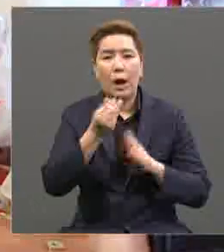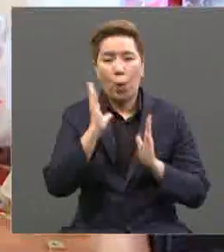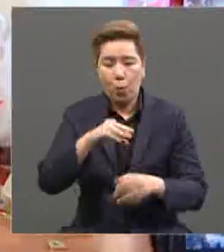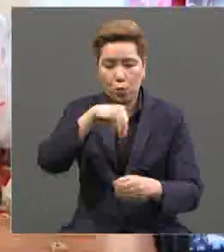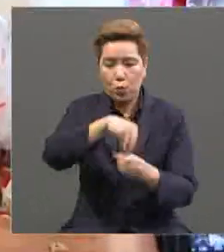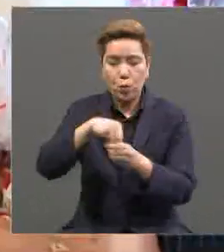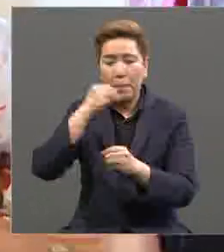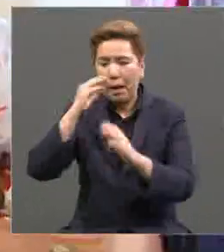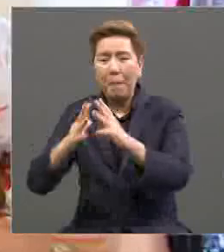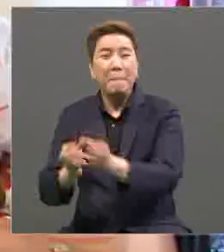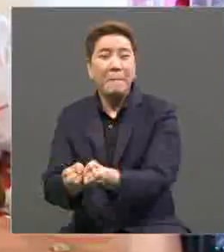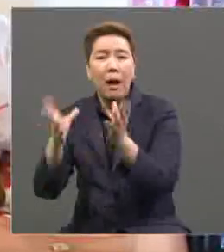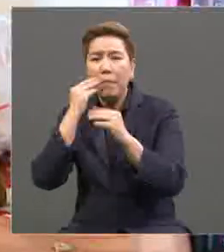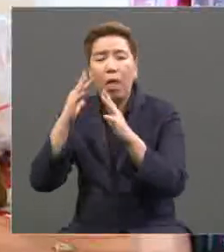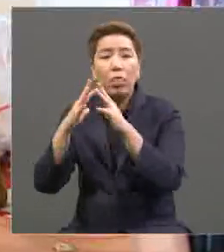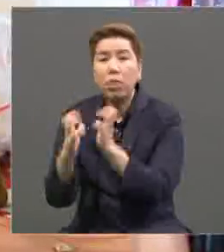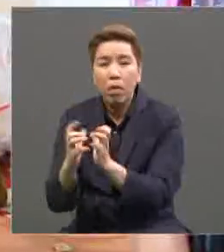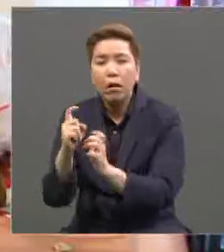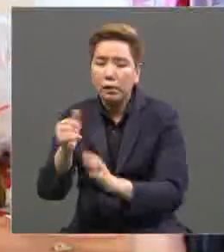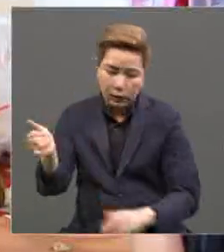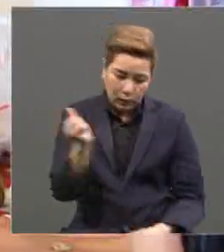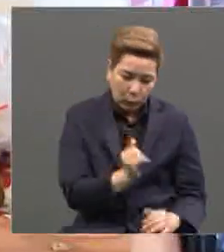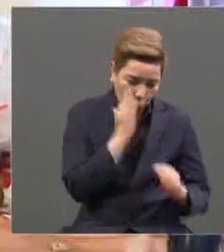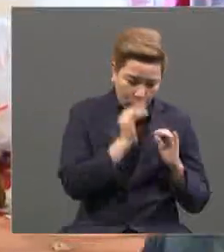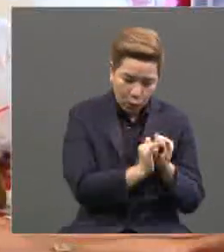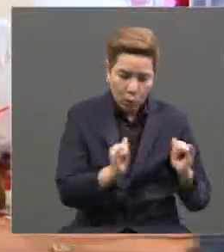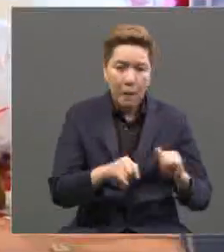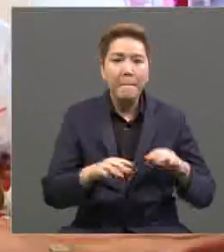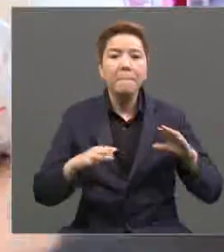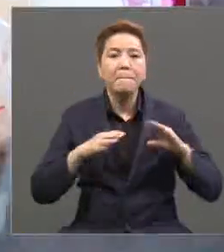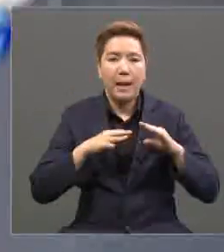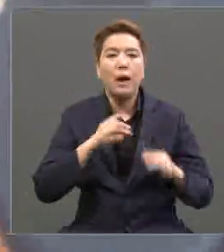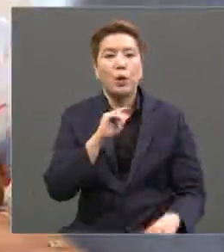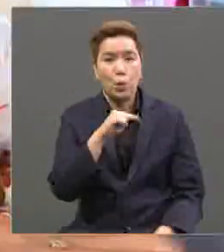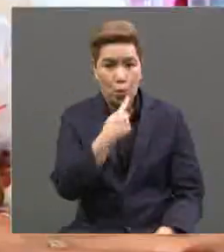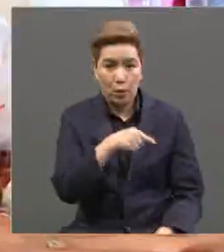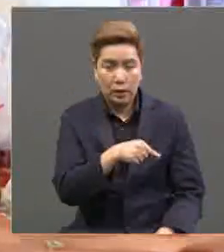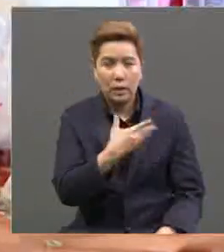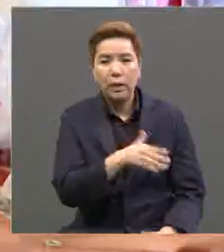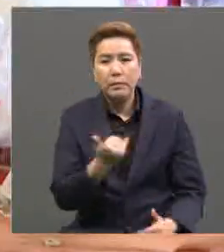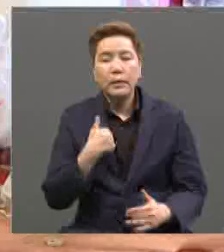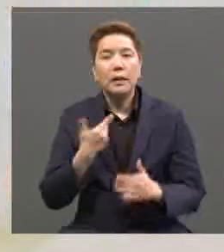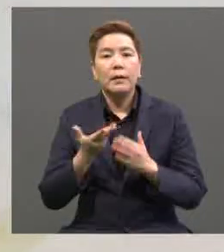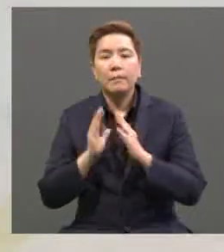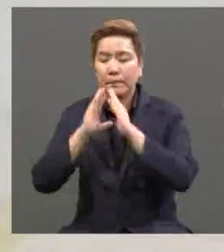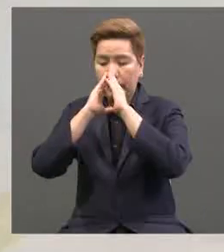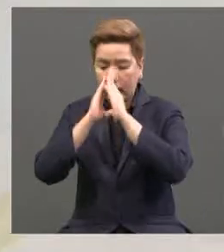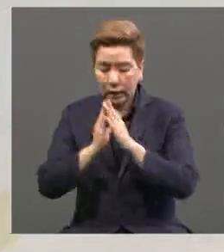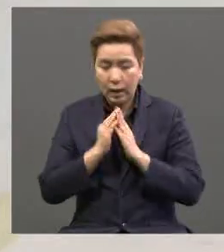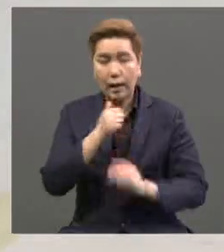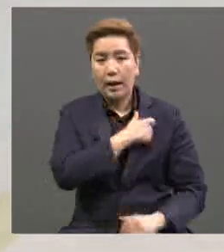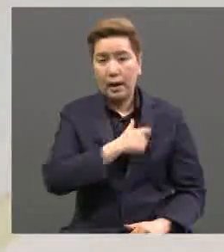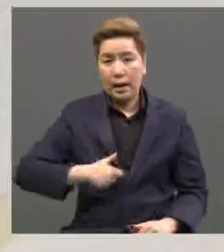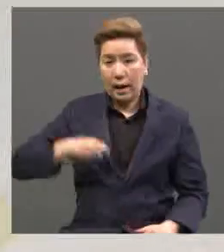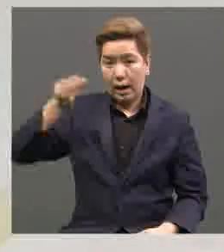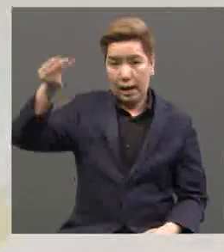นที่อยู่ในพื้นที่แล้วบ้านได้รับความเสียหายให้ได้มีที่พักพิงก่อนแล้วยังมีพระมหากรุณาธิคุณนะครับจะตั้